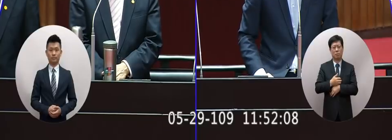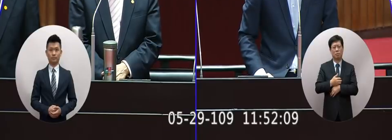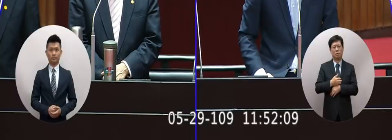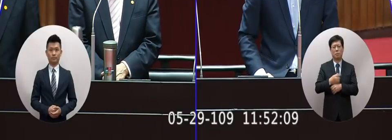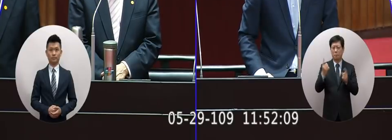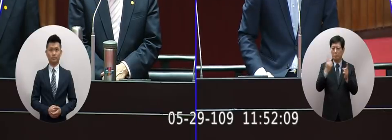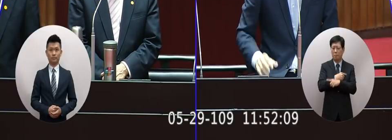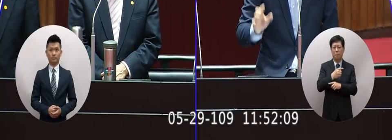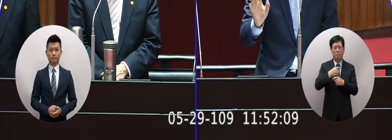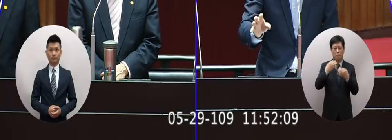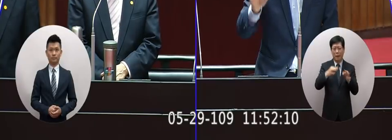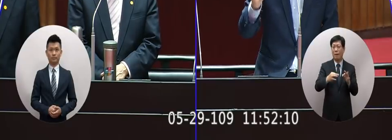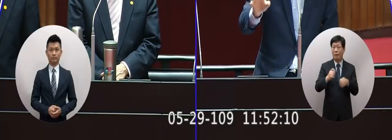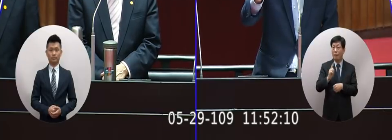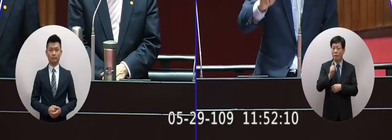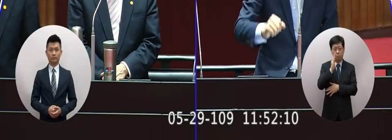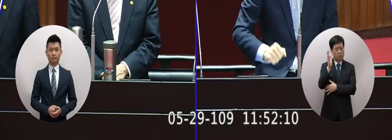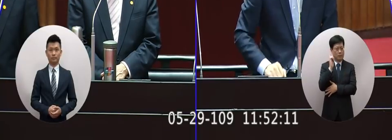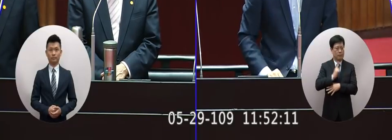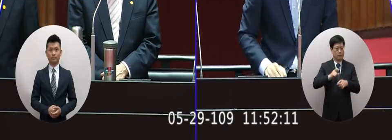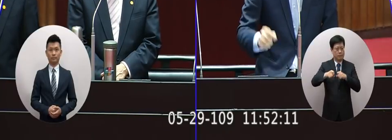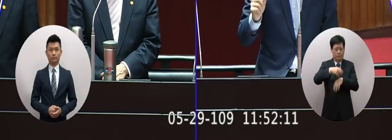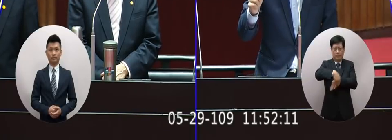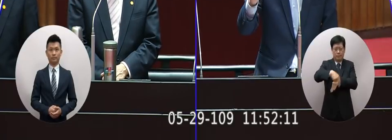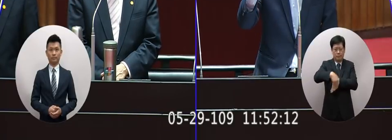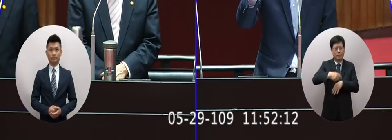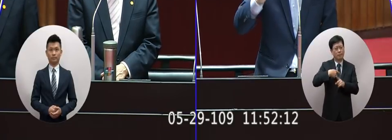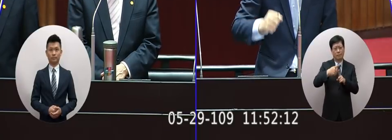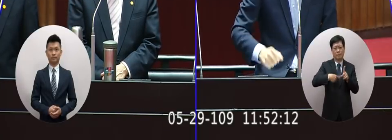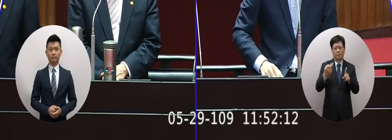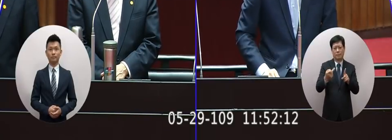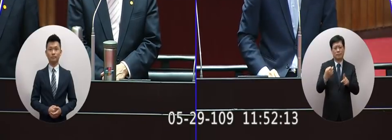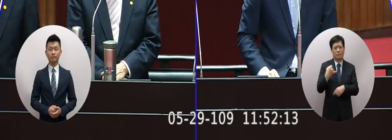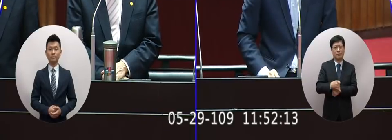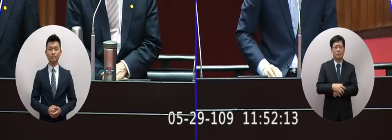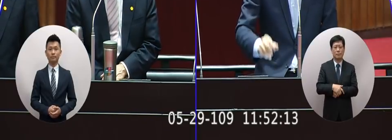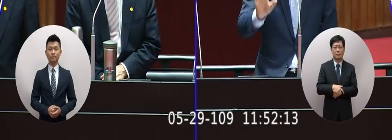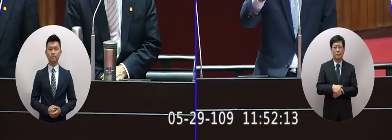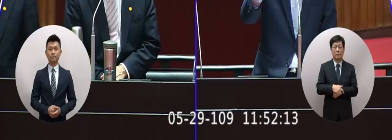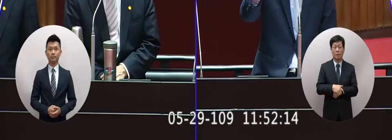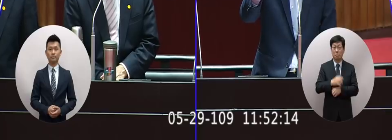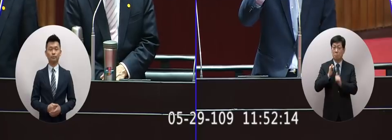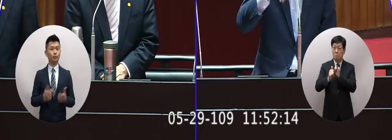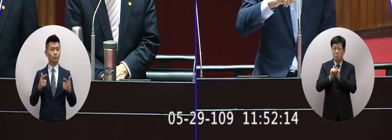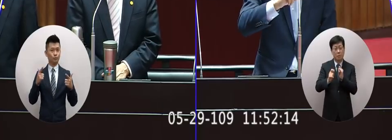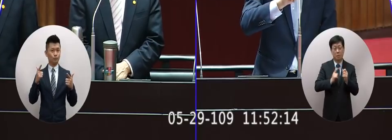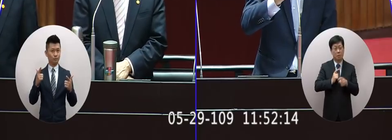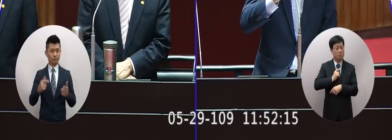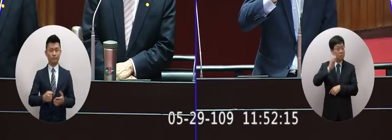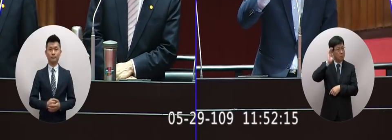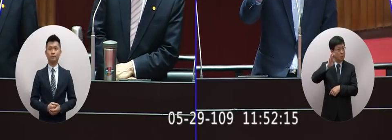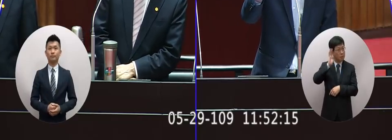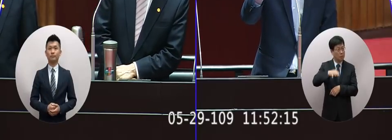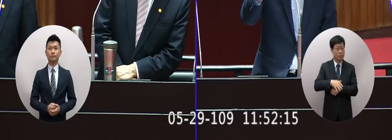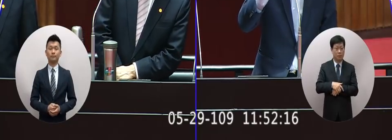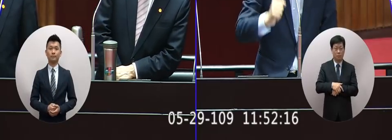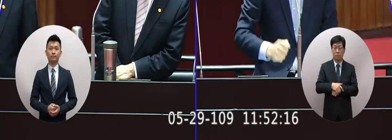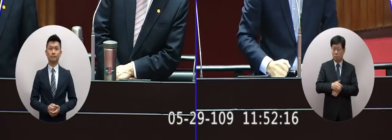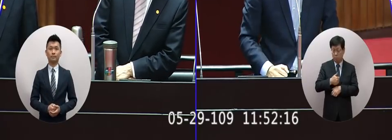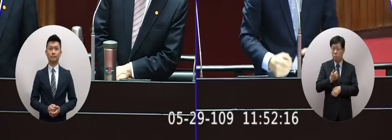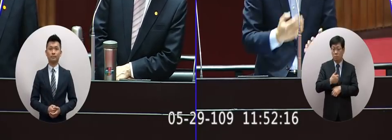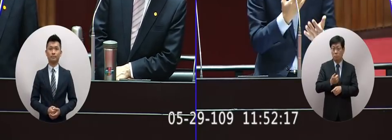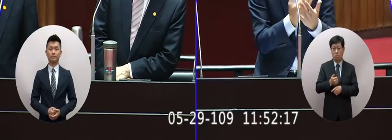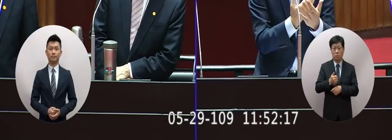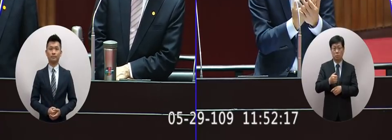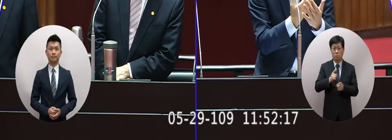讲，就是政府的政策规划能力非常薄弱， 不是 民众不在乎，民众不